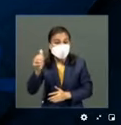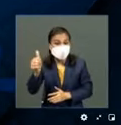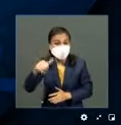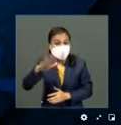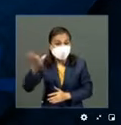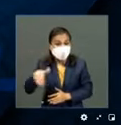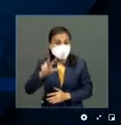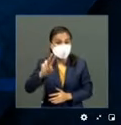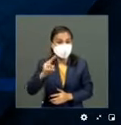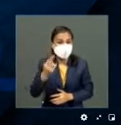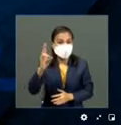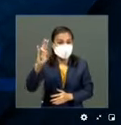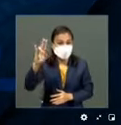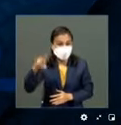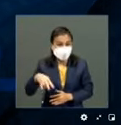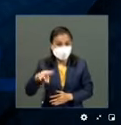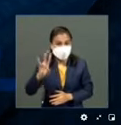ที่